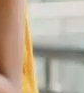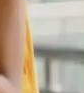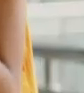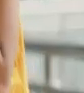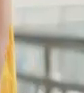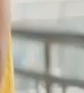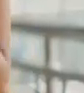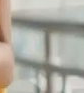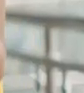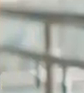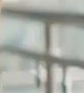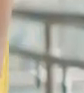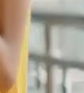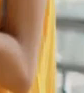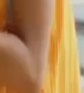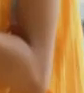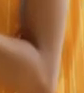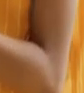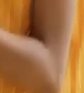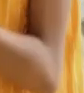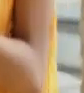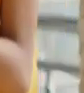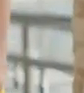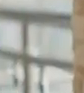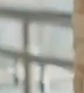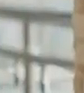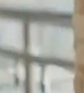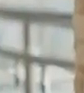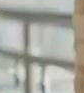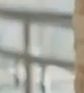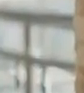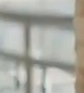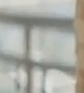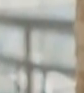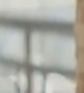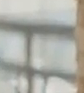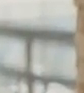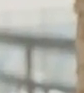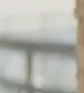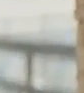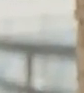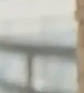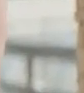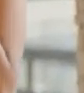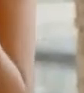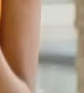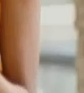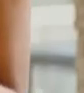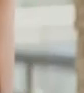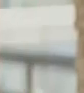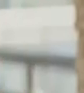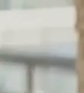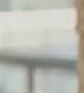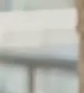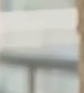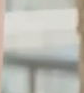filamu uzipendazo kwa raha zako. TTCL Corporation imenogesha mambo zaidi. Usichelewe.